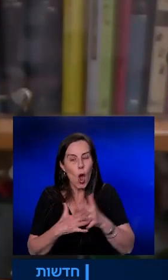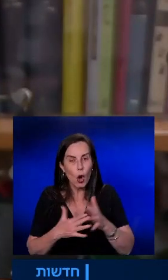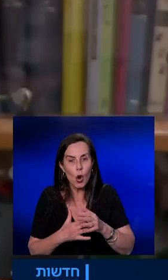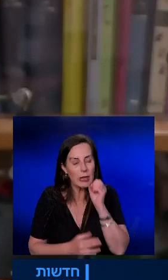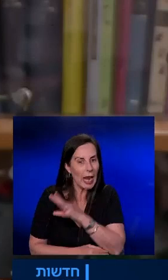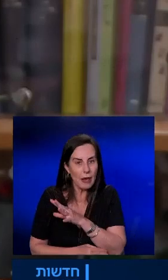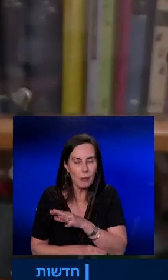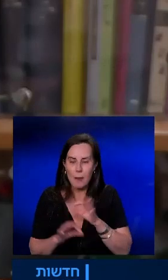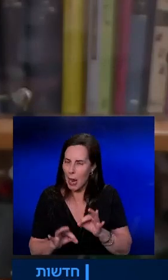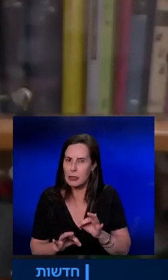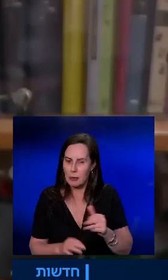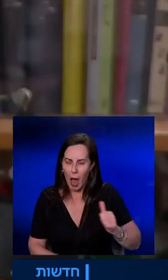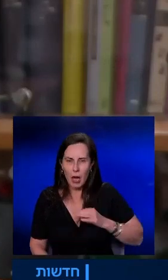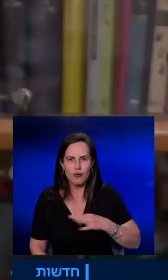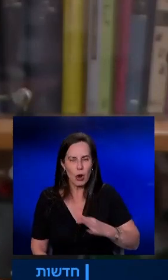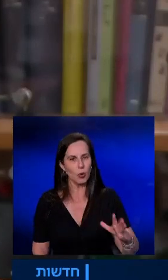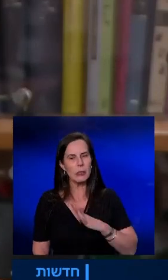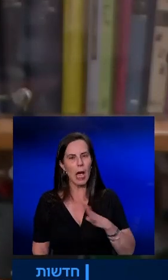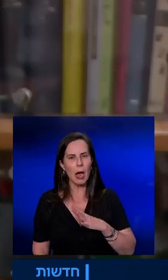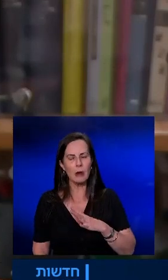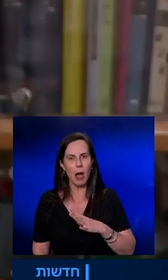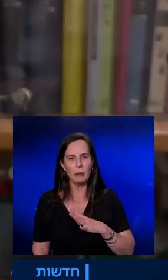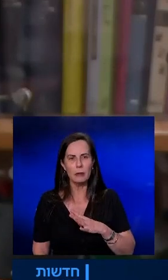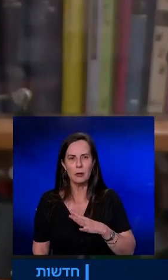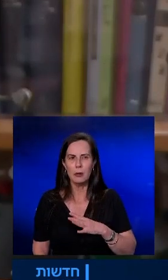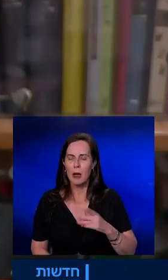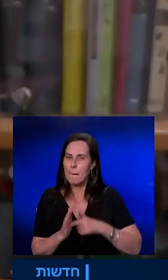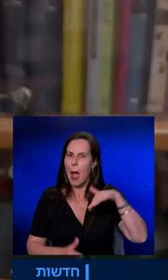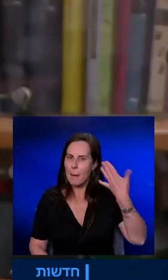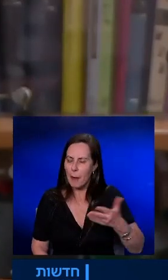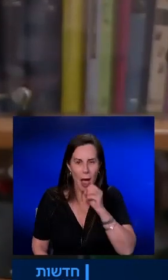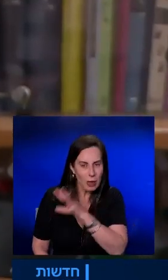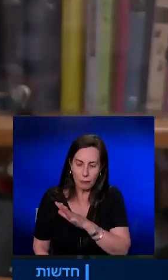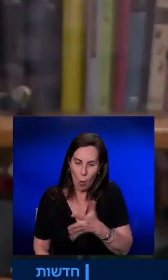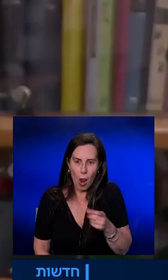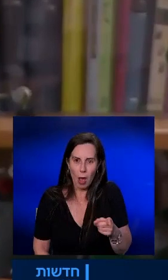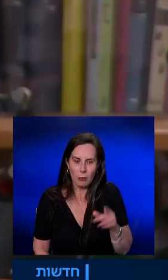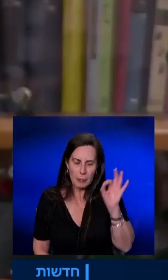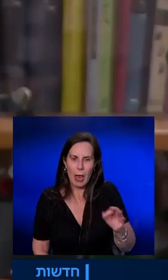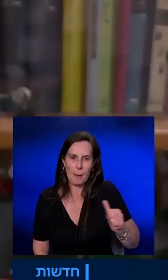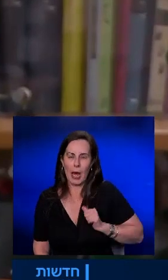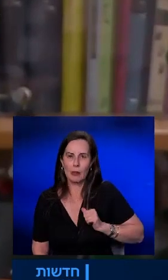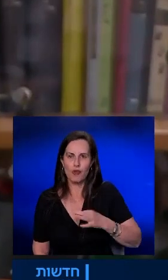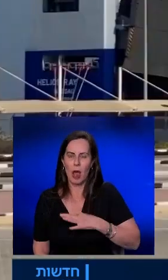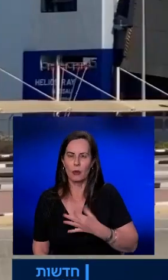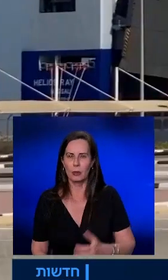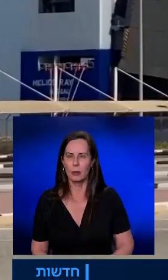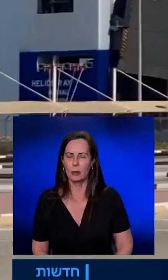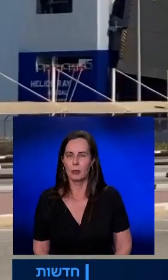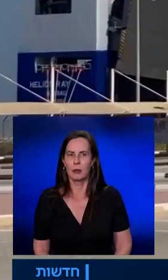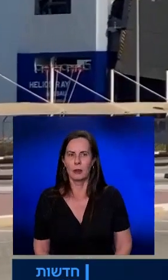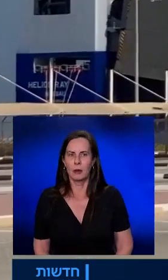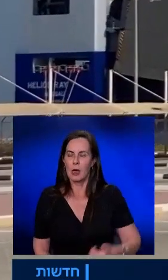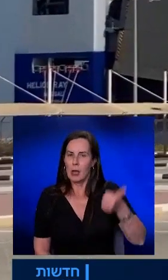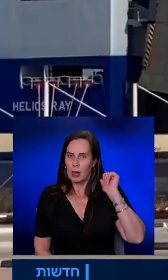הדלפה בעצם מעמידה את הלוחמים שלנו בסכנת חיים, כי בפעם הבאה ההדלפה הזאת עשויה להביא לפגיעה בכוחות שנמצאים מאחורי קווי אויב. אתמול